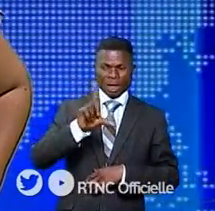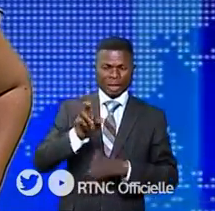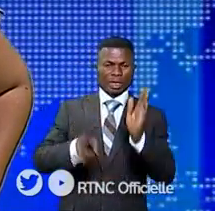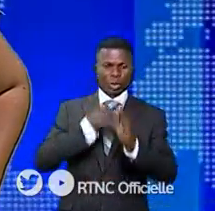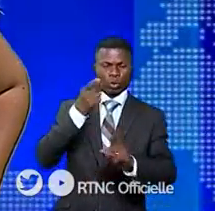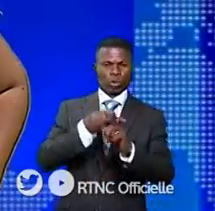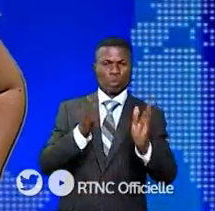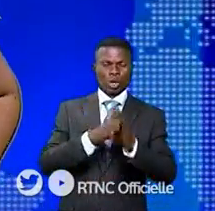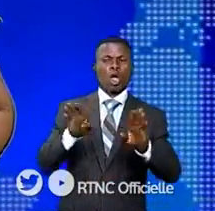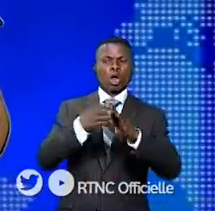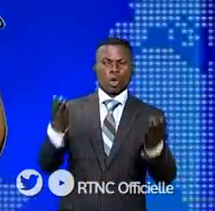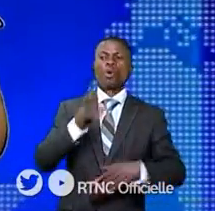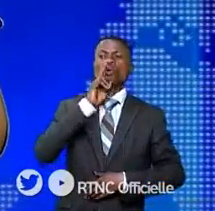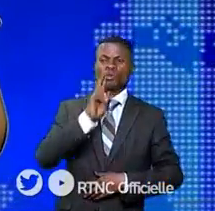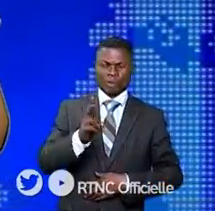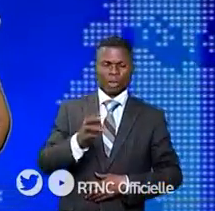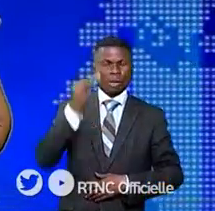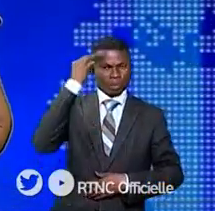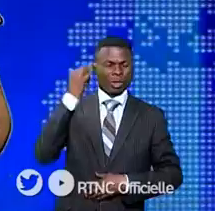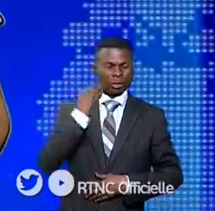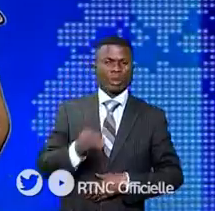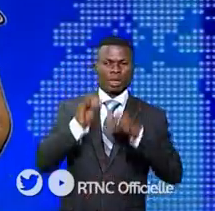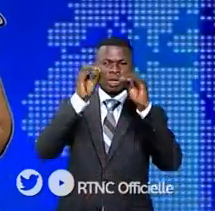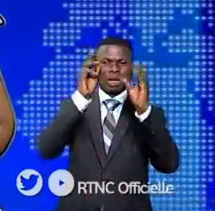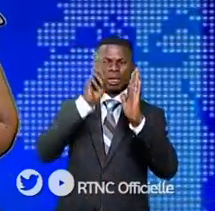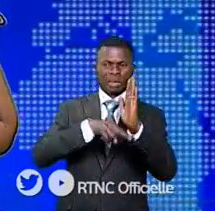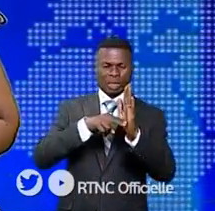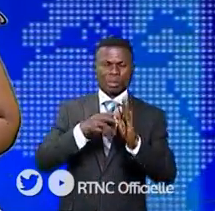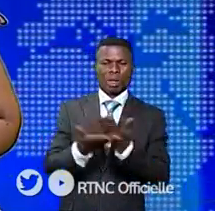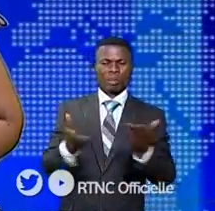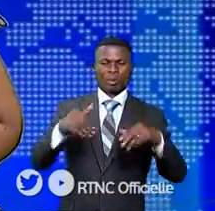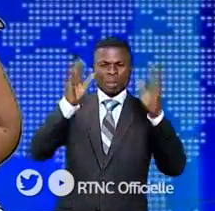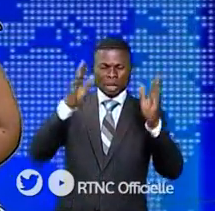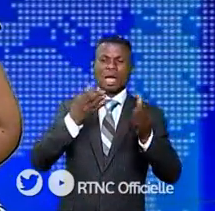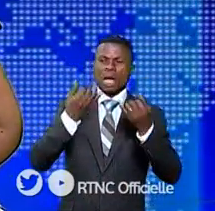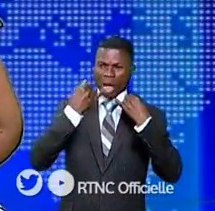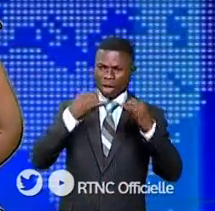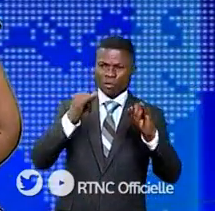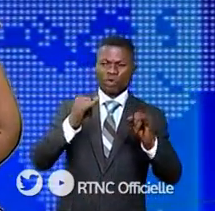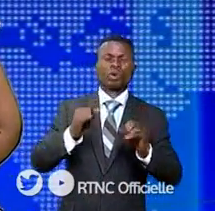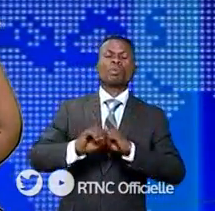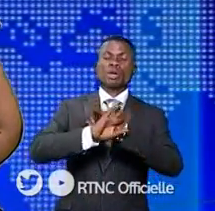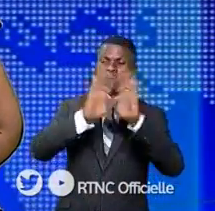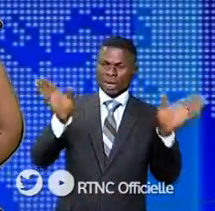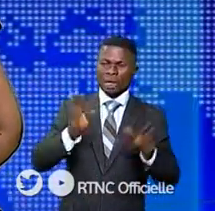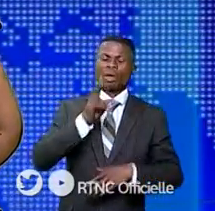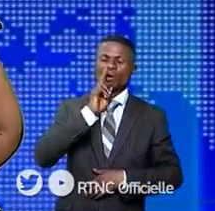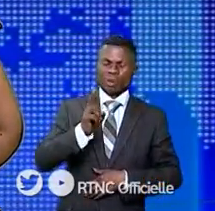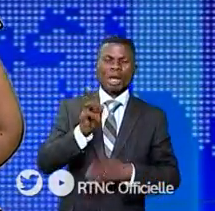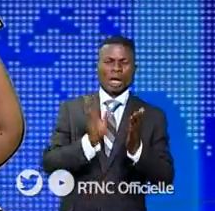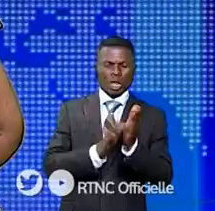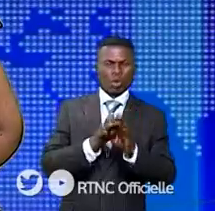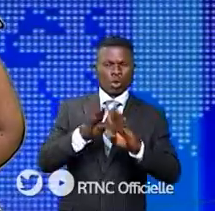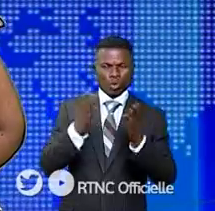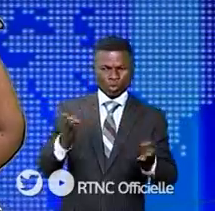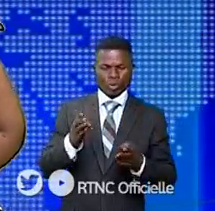octobre 2020. Le ministre de tutelle, Willy Bakonga, qui confirme cette information à l'issue d'une réunion d'évaluation à la primature. Il